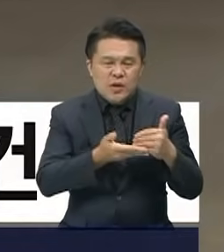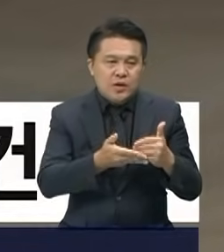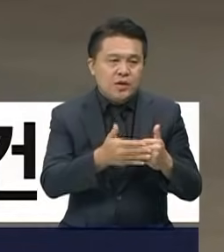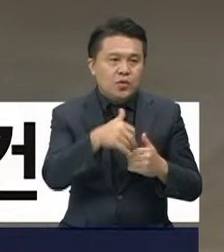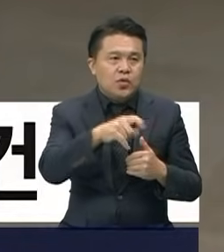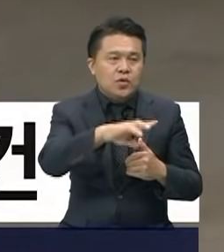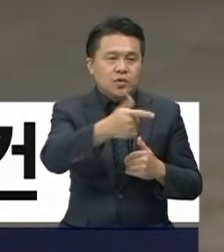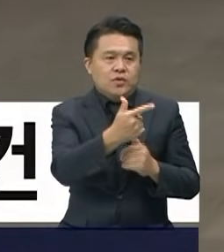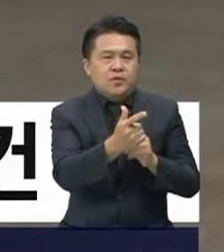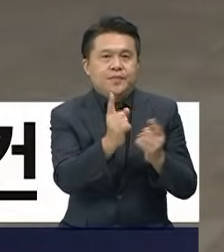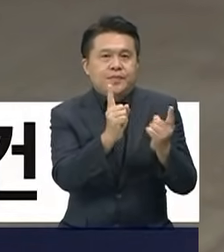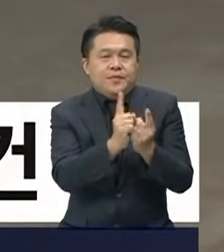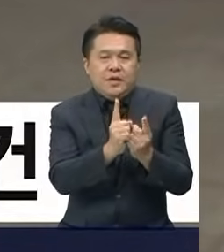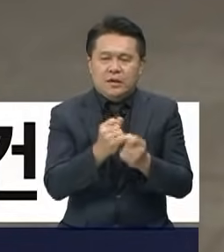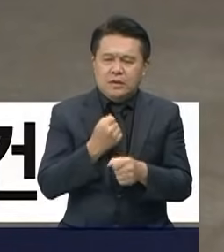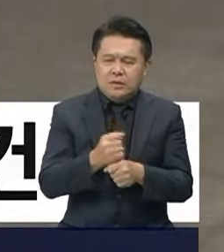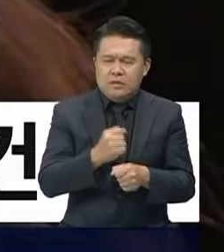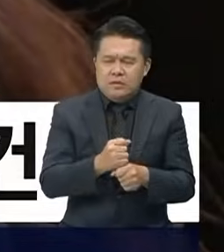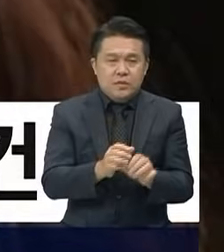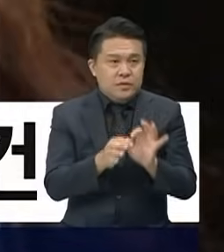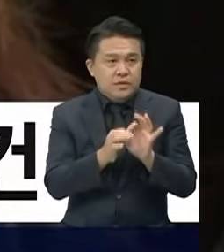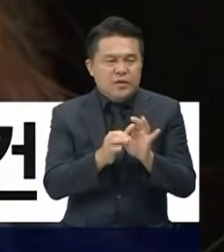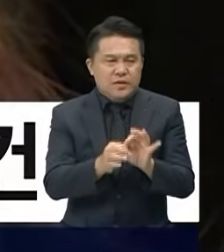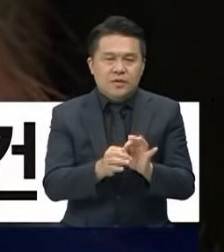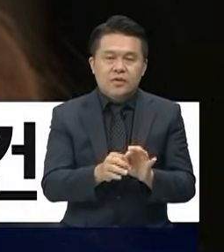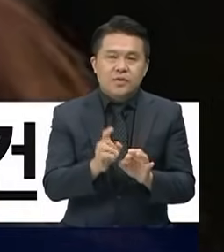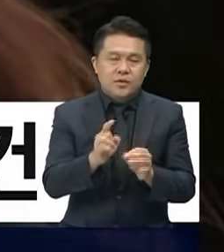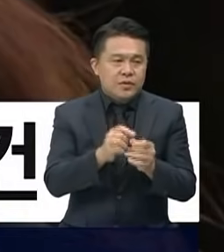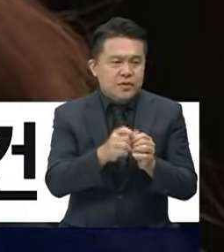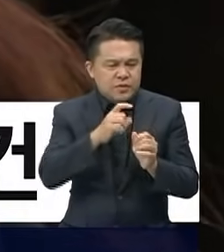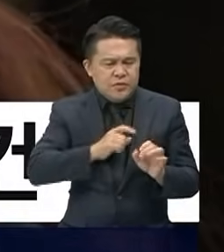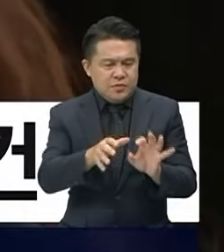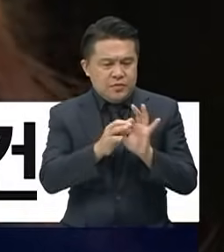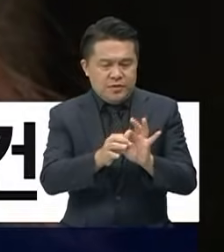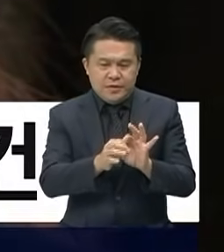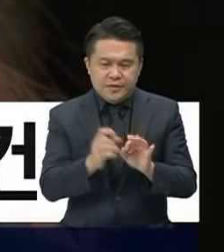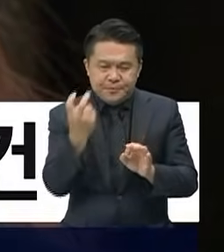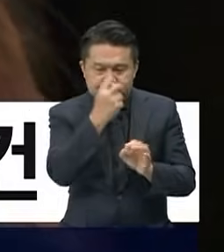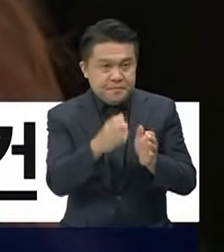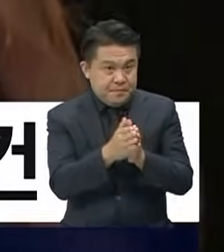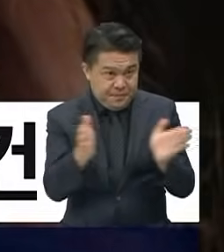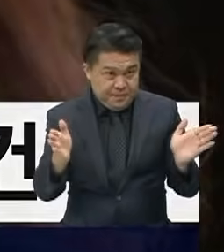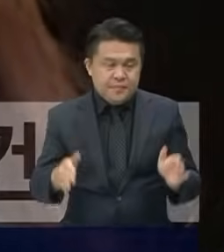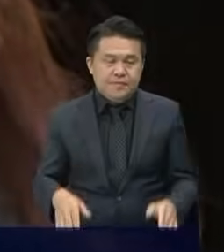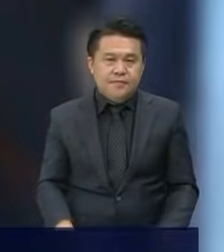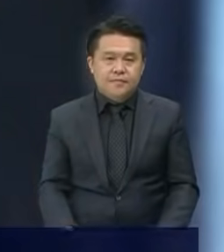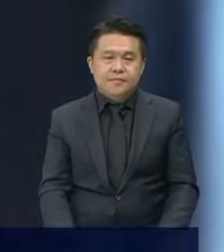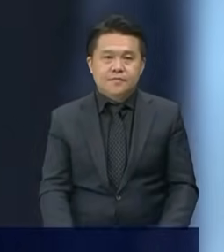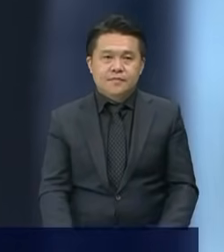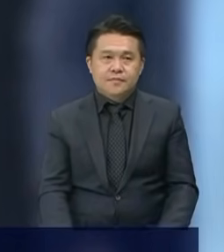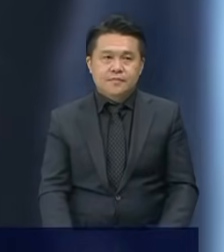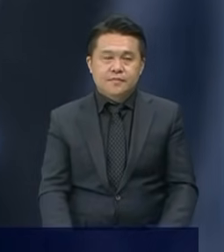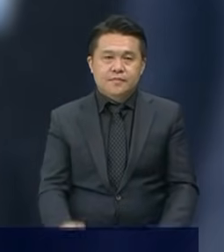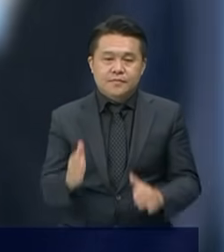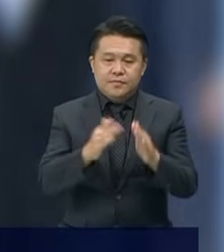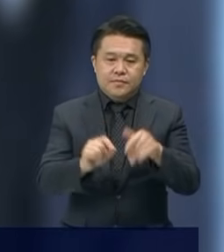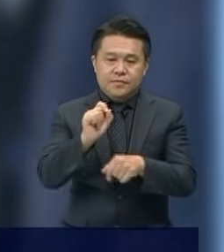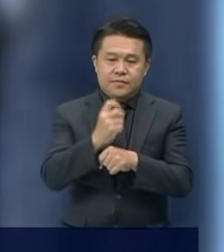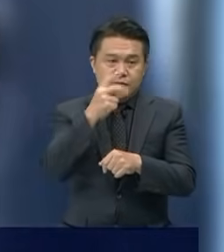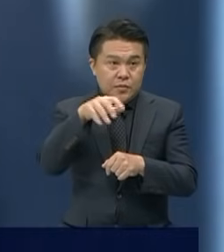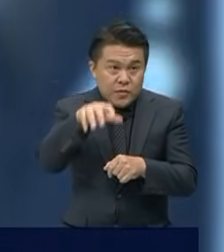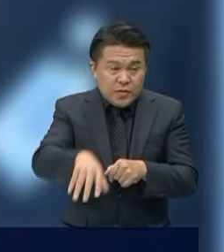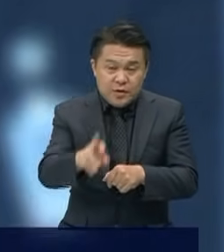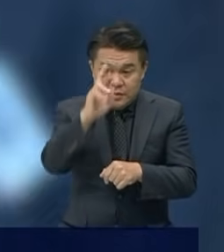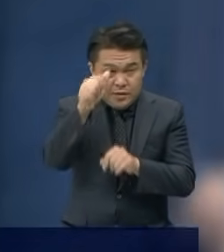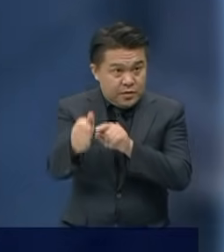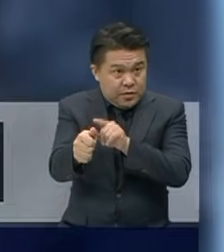공론화하는 과정을 모의했다는 이른바 제보 사주 의혹에 대해서도 수사에 착수했다고 밝혔습니다. 공수처는 박